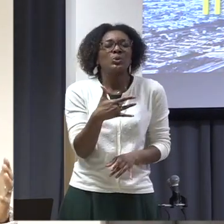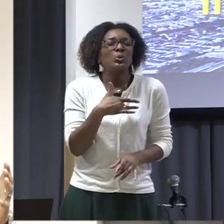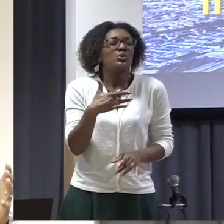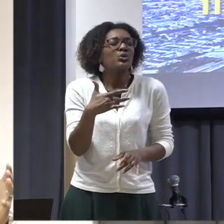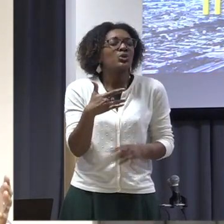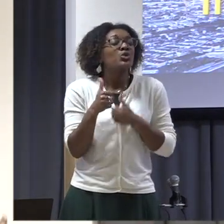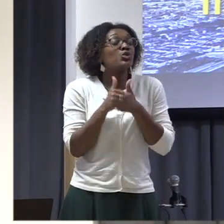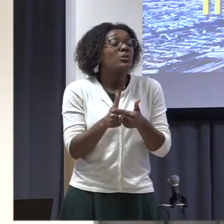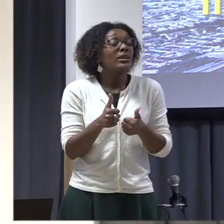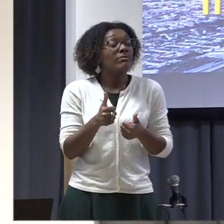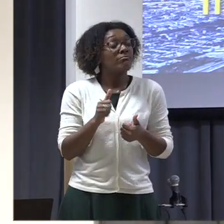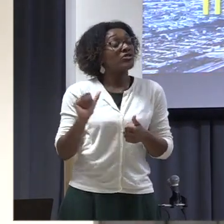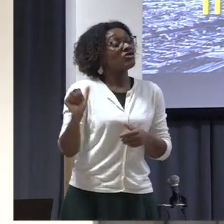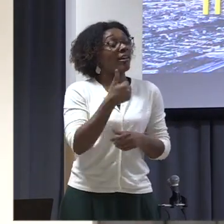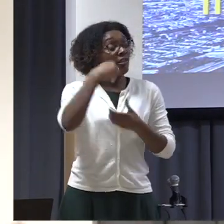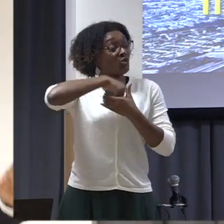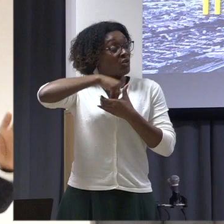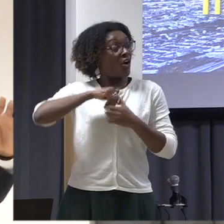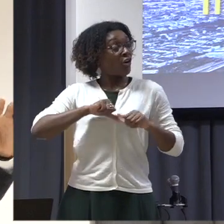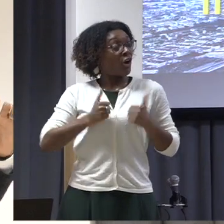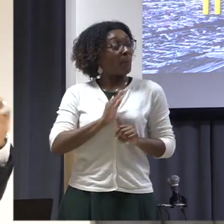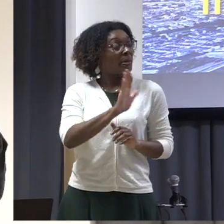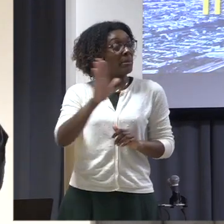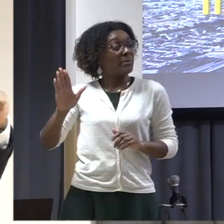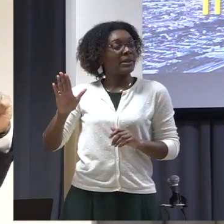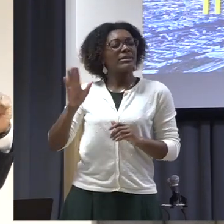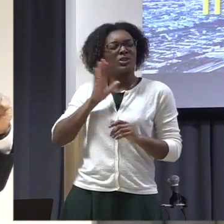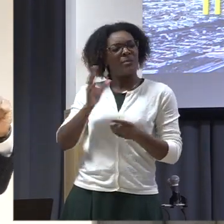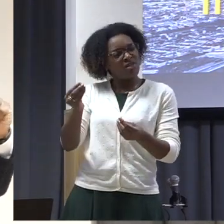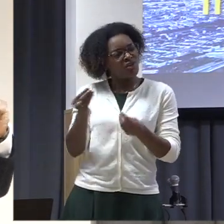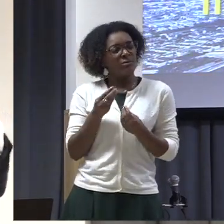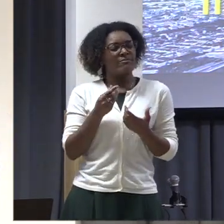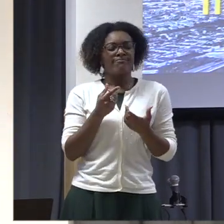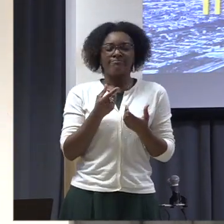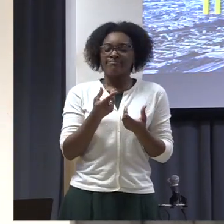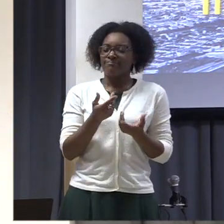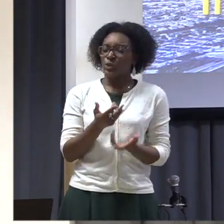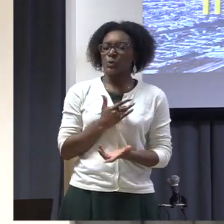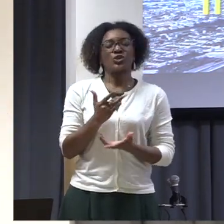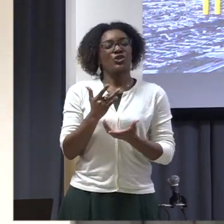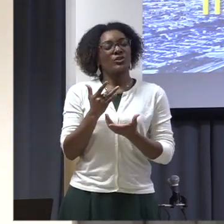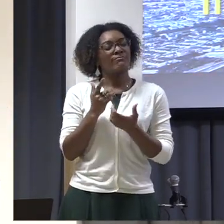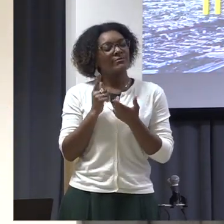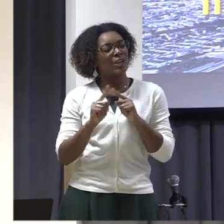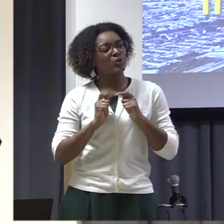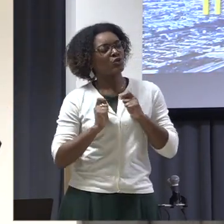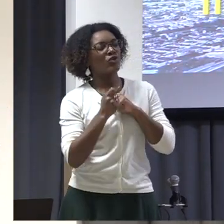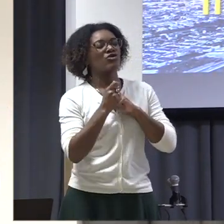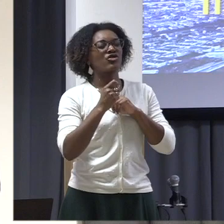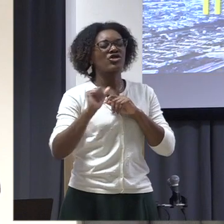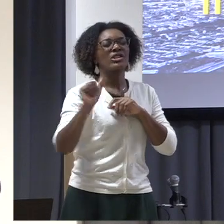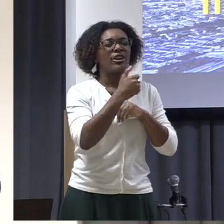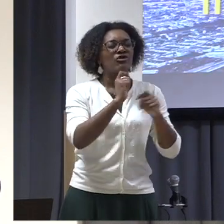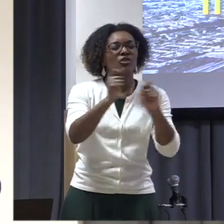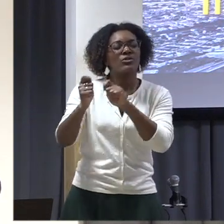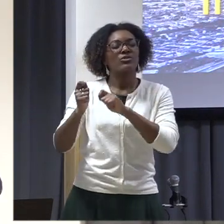l'état dans lequel nous sommes mais une chose est vraie tu nous parlera ce matin et tu nous parlera pour que nous débutions cette année